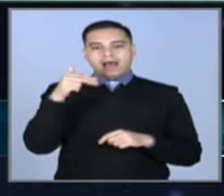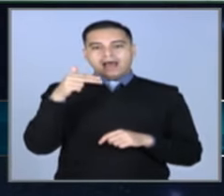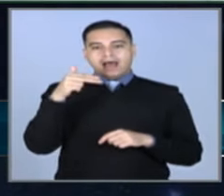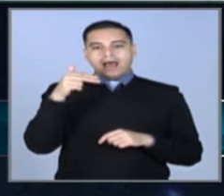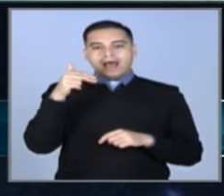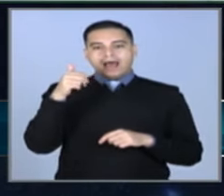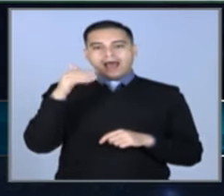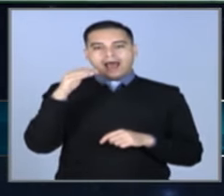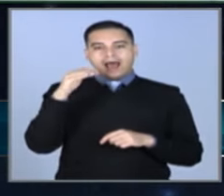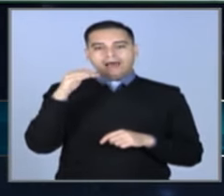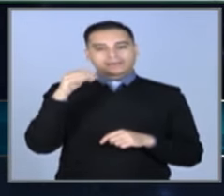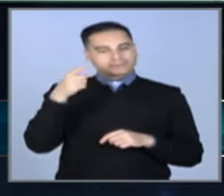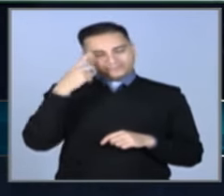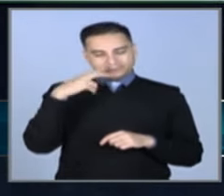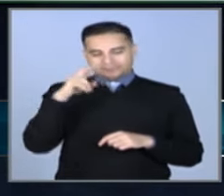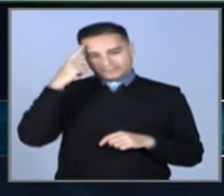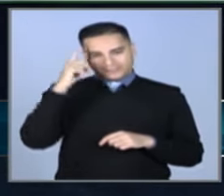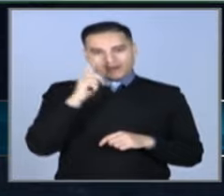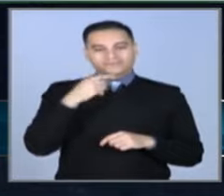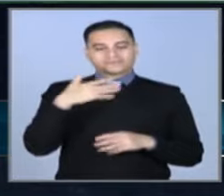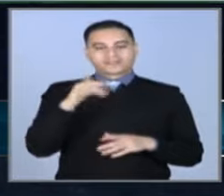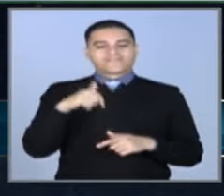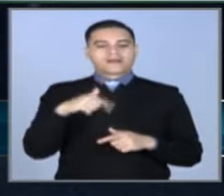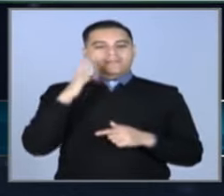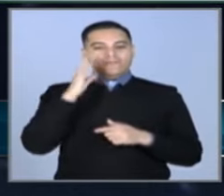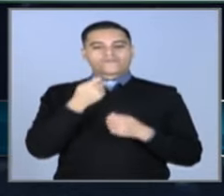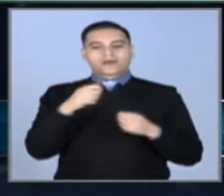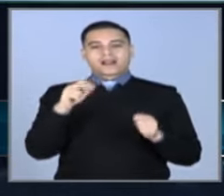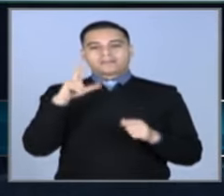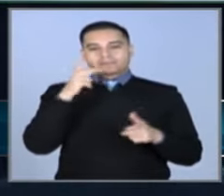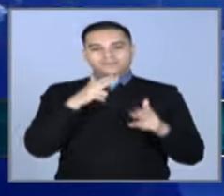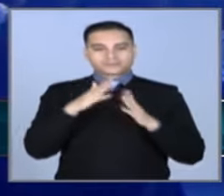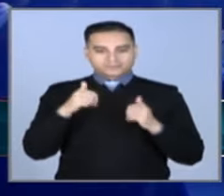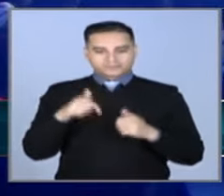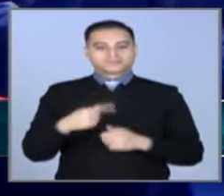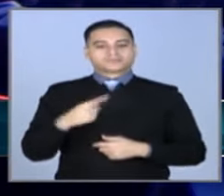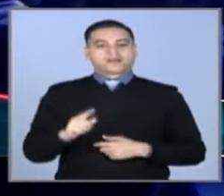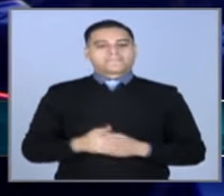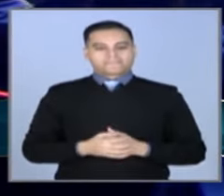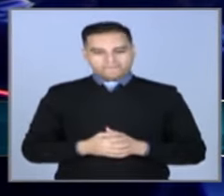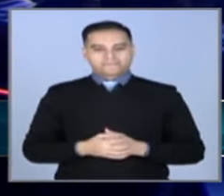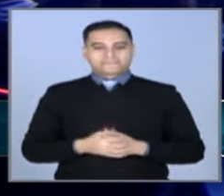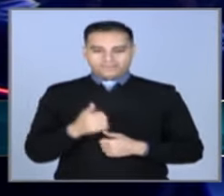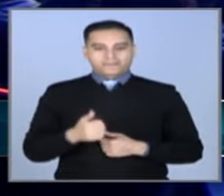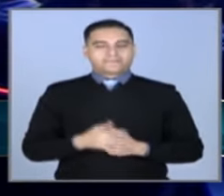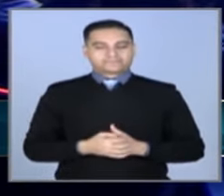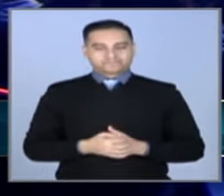أحمد السكر. أحمد. غلط. في أي دولة عربية صدرت مجلة المصور؟ مصر. صح. تمام.